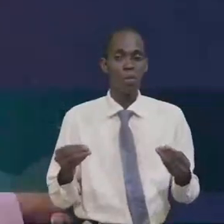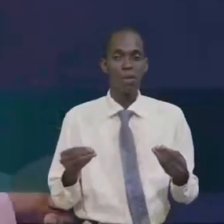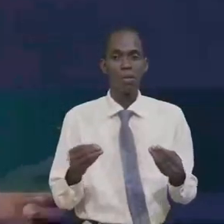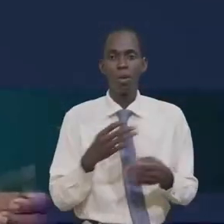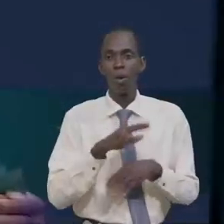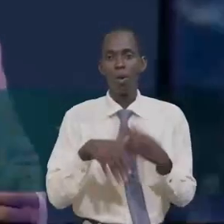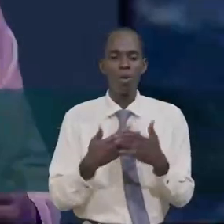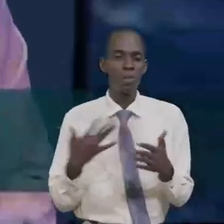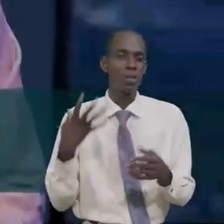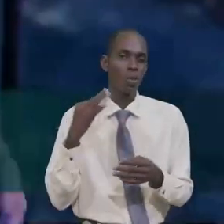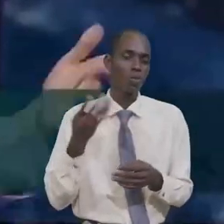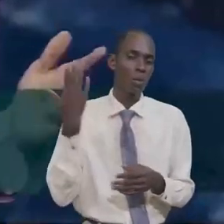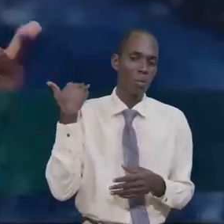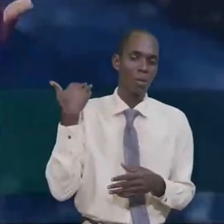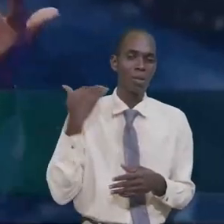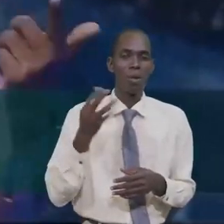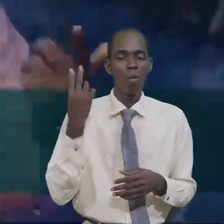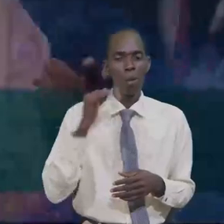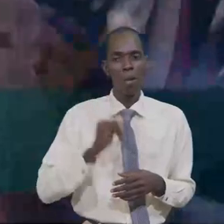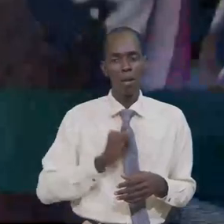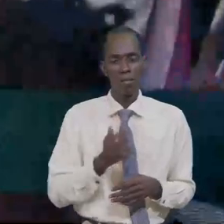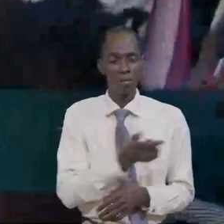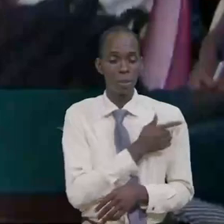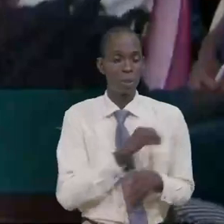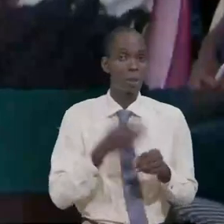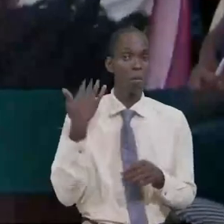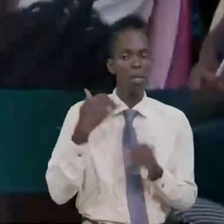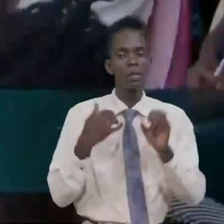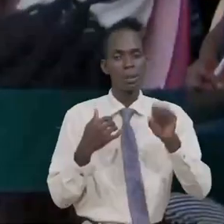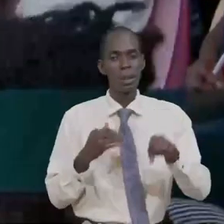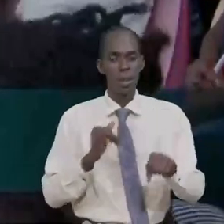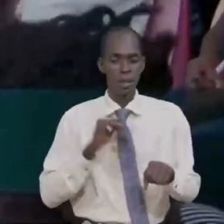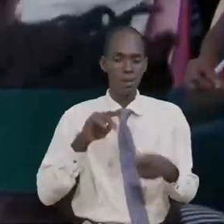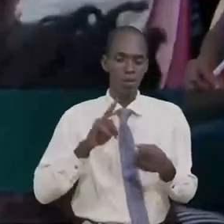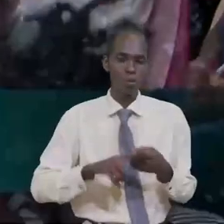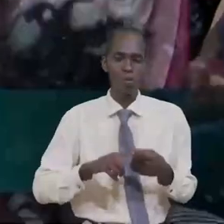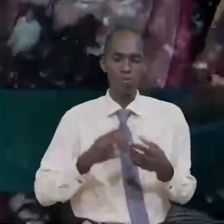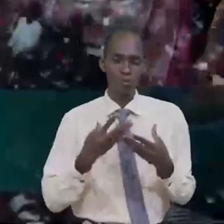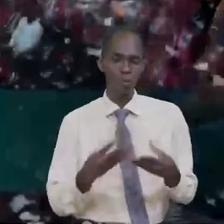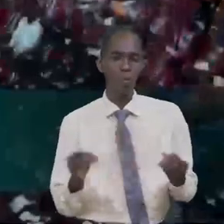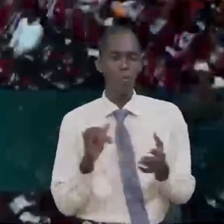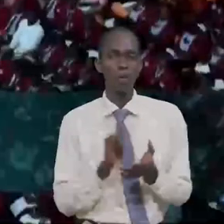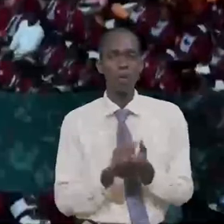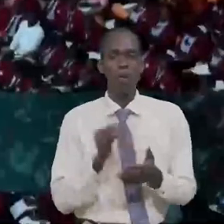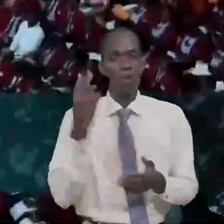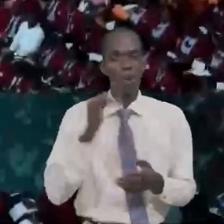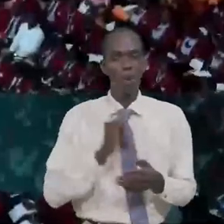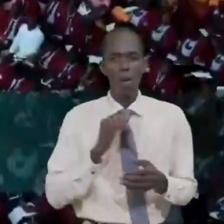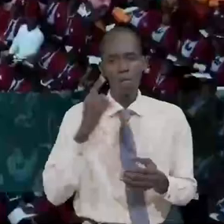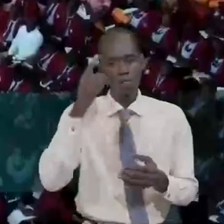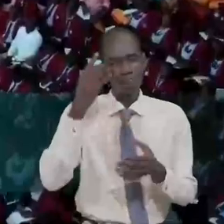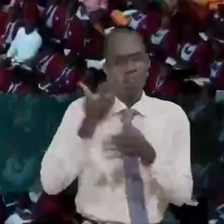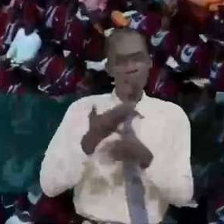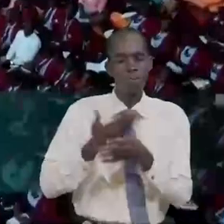est-ce que tu es paresseux dans le passé bien sûr je corrige là est-ce que j'étais distrait par le passé oui je